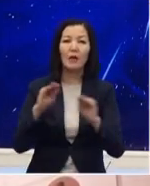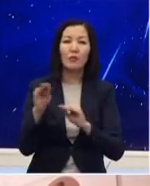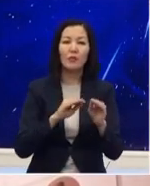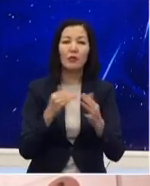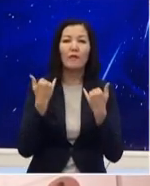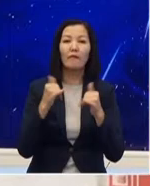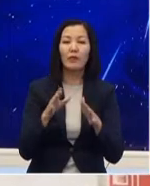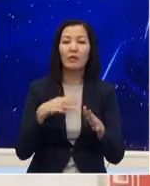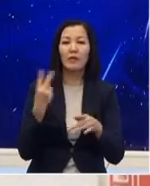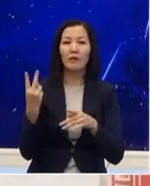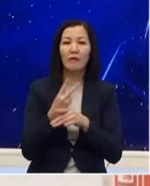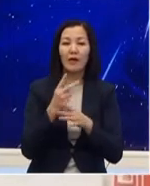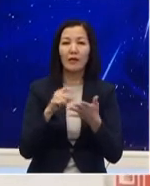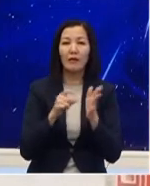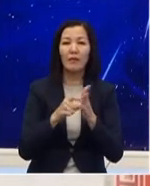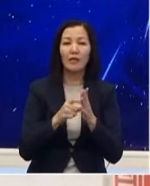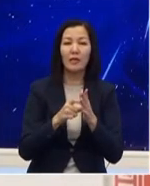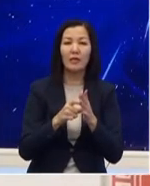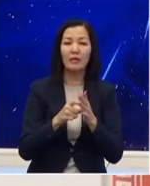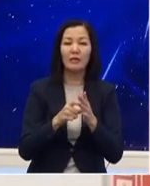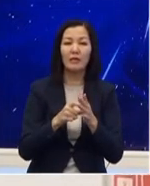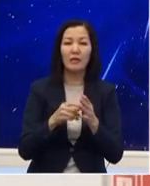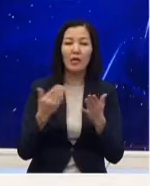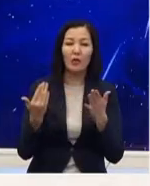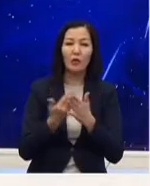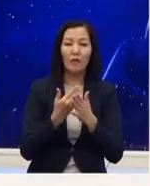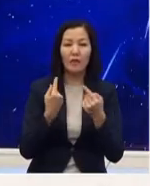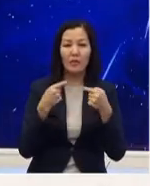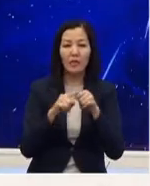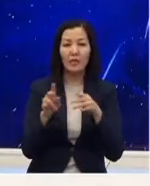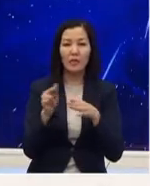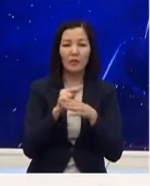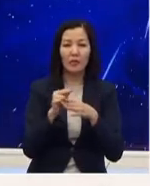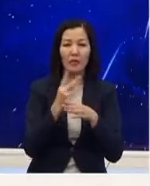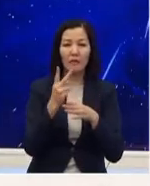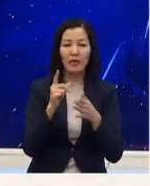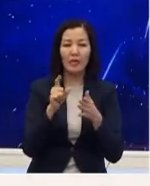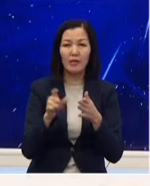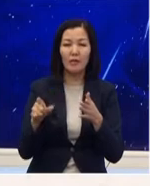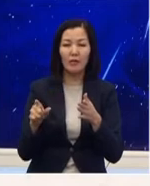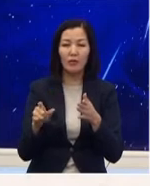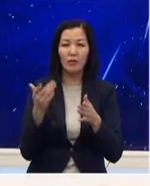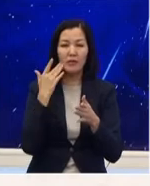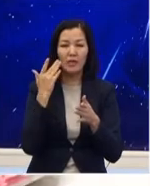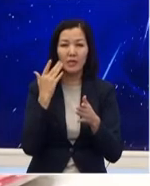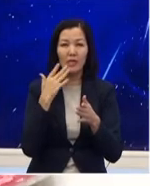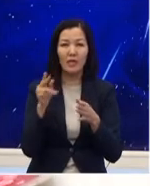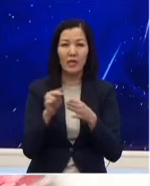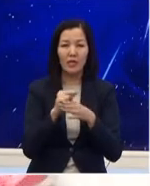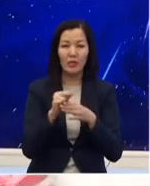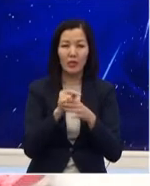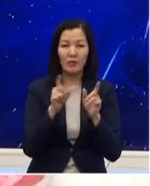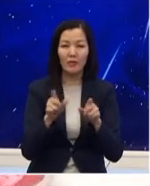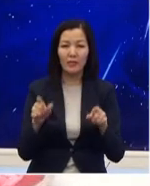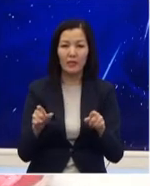впечатляет. Два современных стоматологических кресла оборудованы по последнему слову техники. Два стоматолога занимаются непосредственно самим лечением